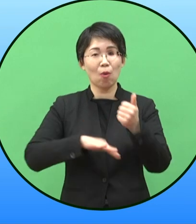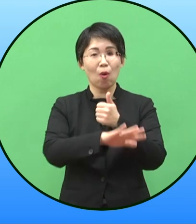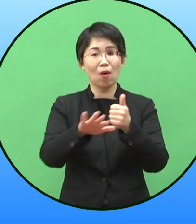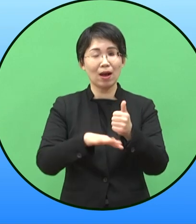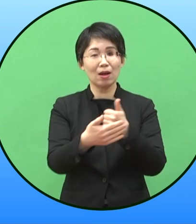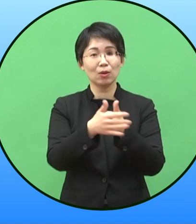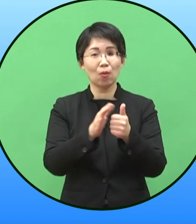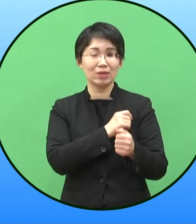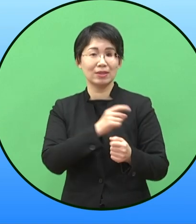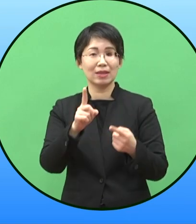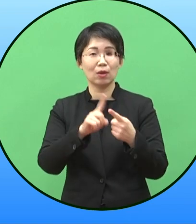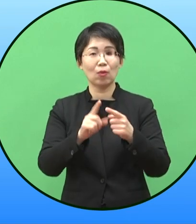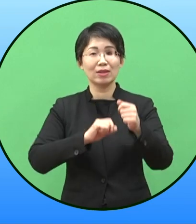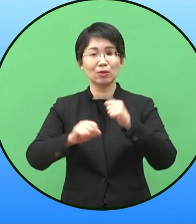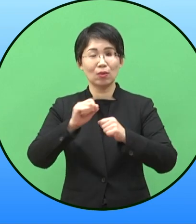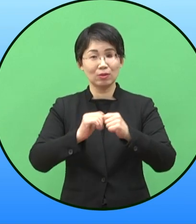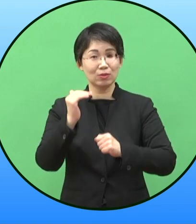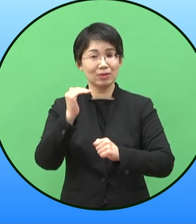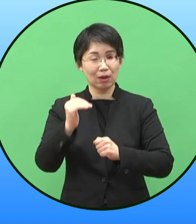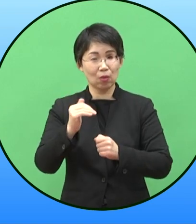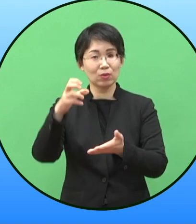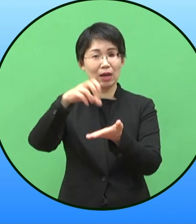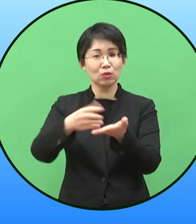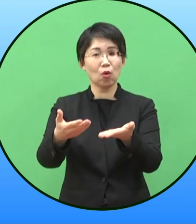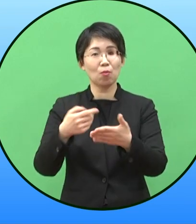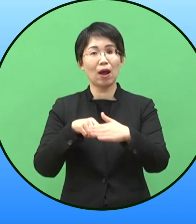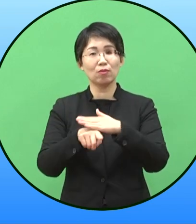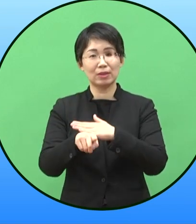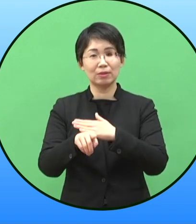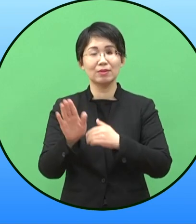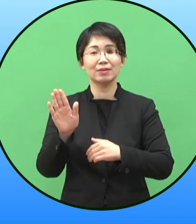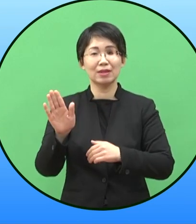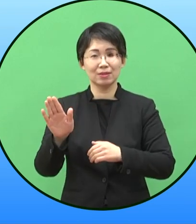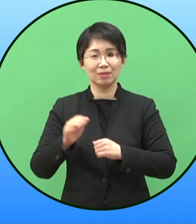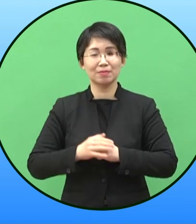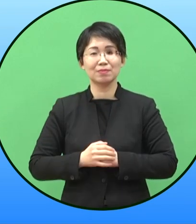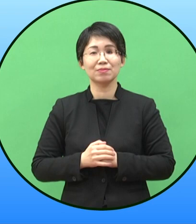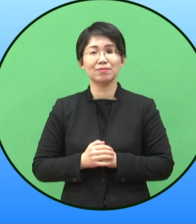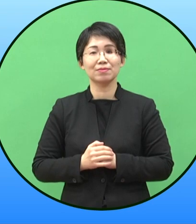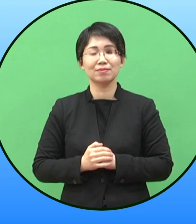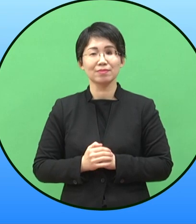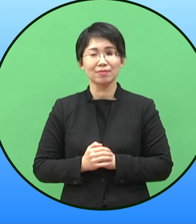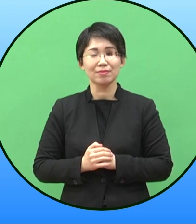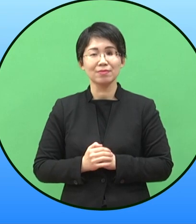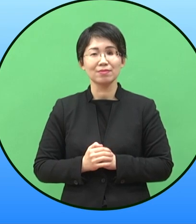に積極的に取り組んでいることが受賞のポイントとなりました。